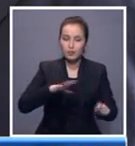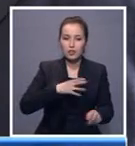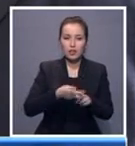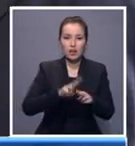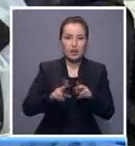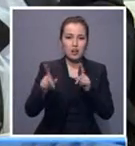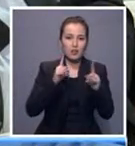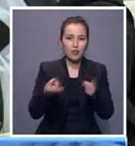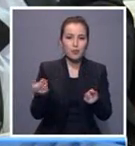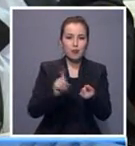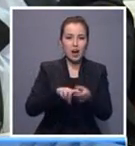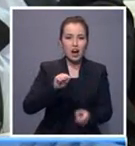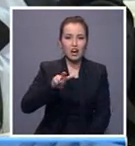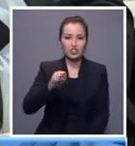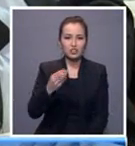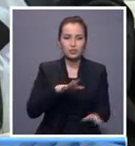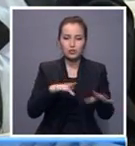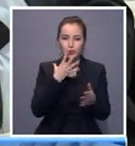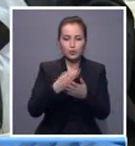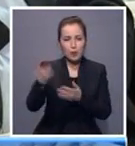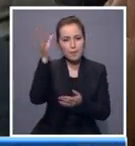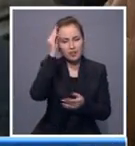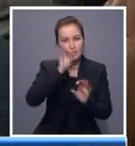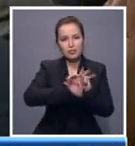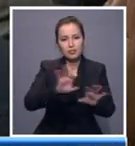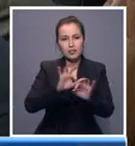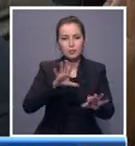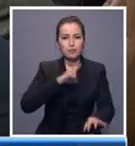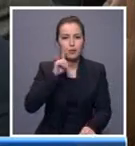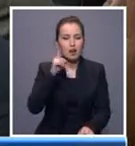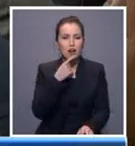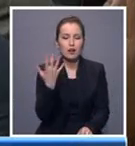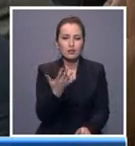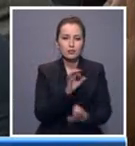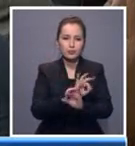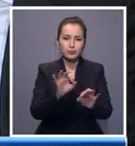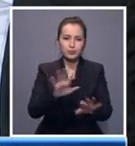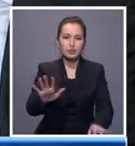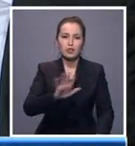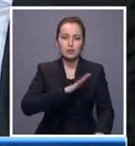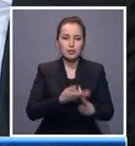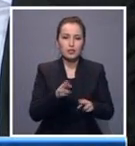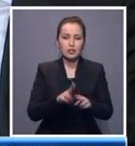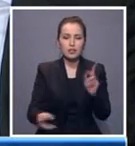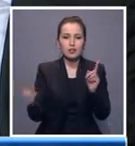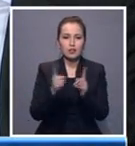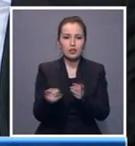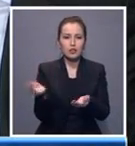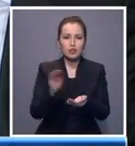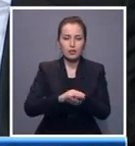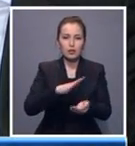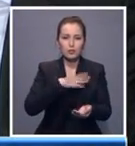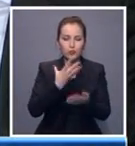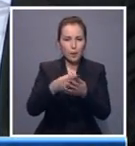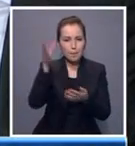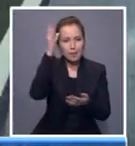қауым өкілдері Алаш қозғалысы жайлы ой-пікірлерін айтып, жастарға тағылымды деректерді баянды. Сондай-ақ, салтанатты түрде таныстырылған топтамалардың мән-маңызы,